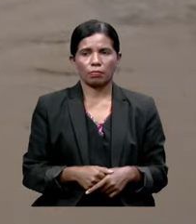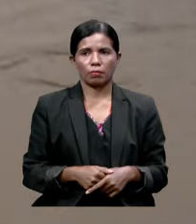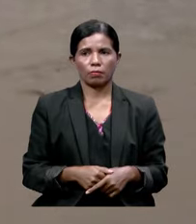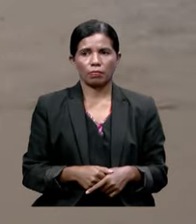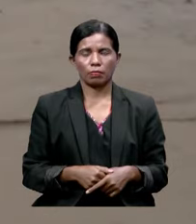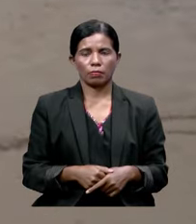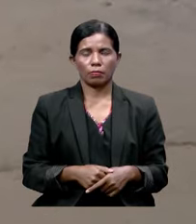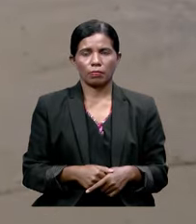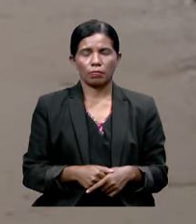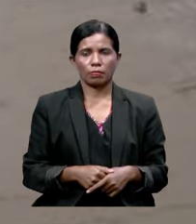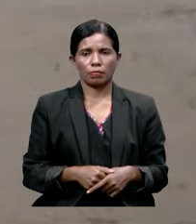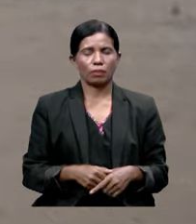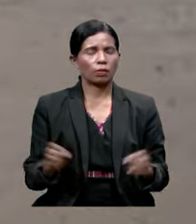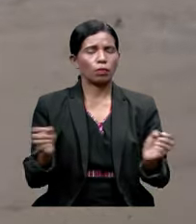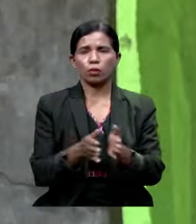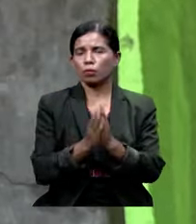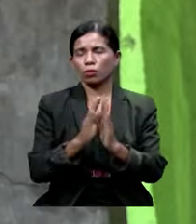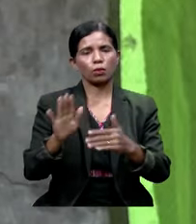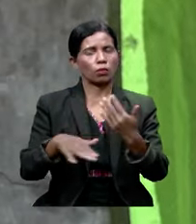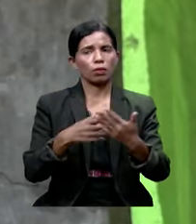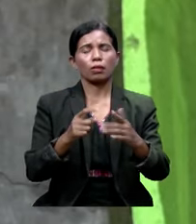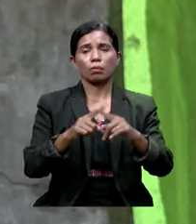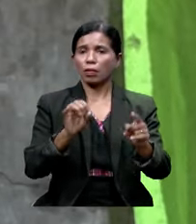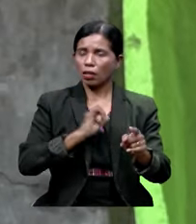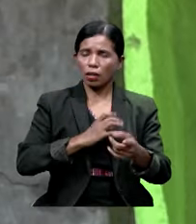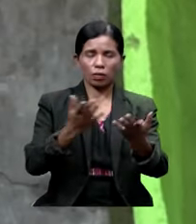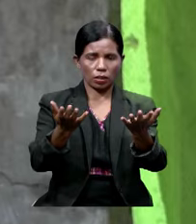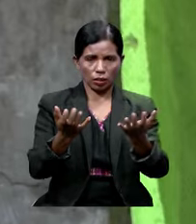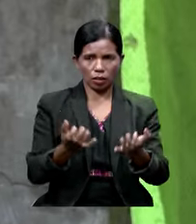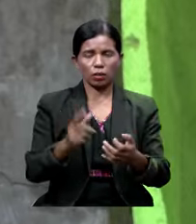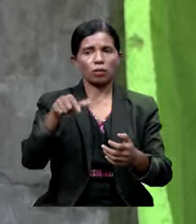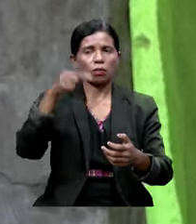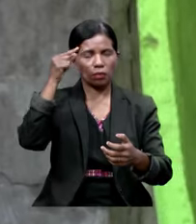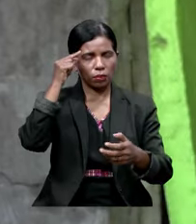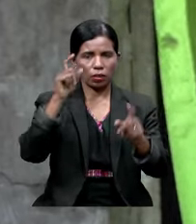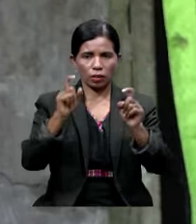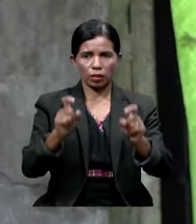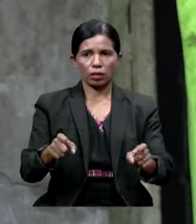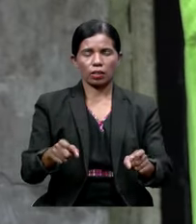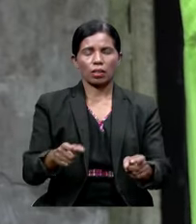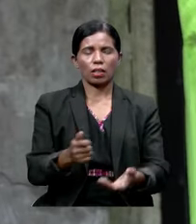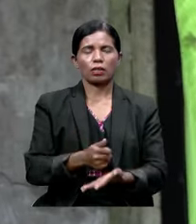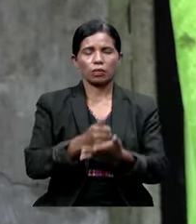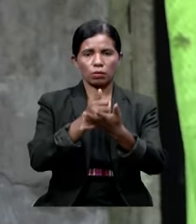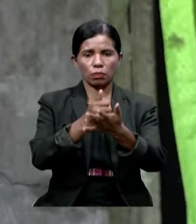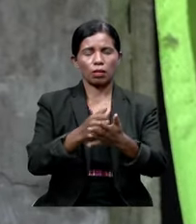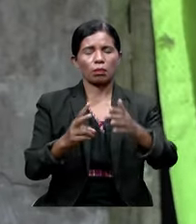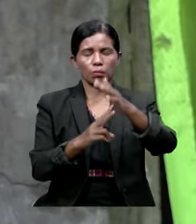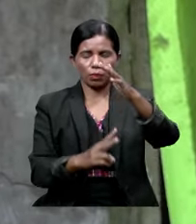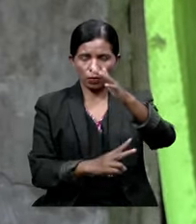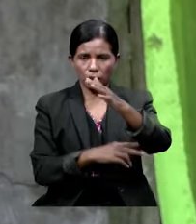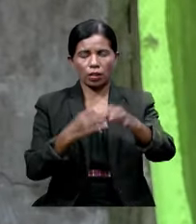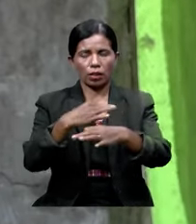Kolaku bumbu husu buat hototu mai be hauni hakarak makane. Governo tem que mai tau matamba ponti dane